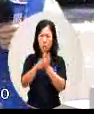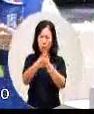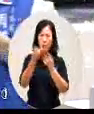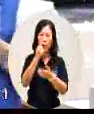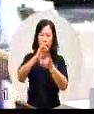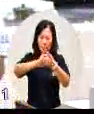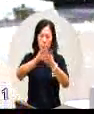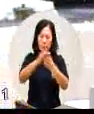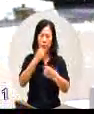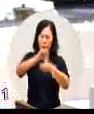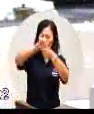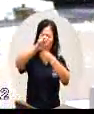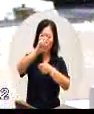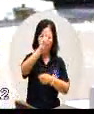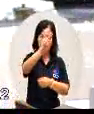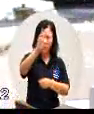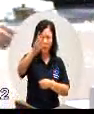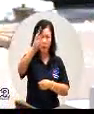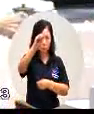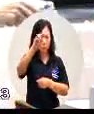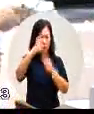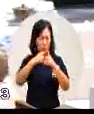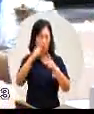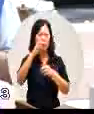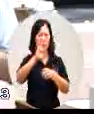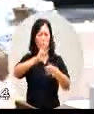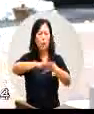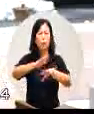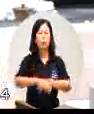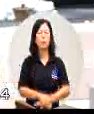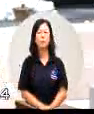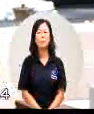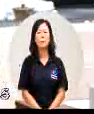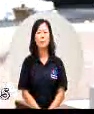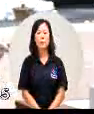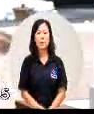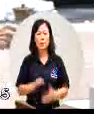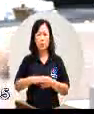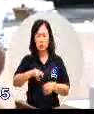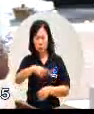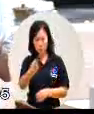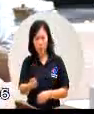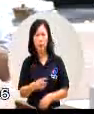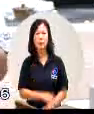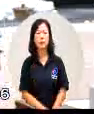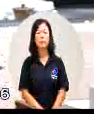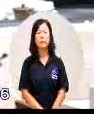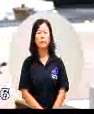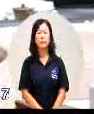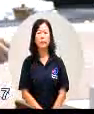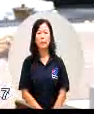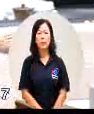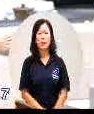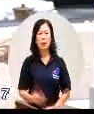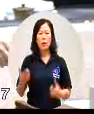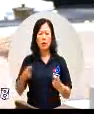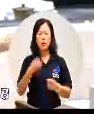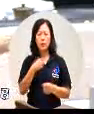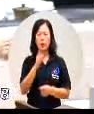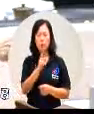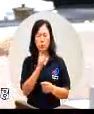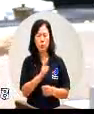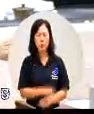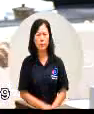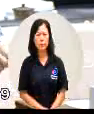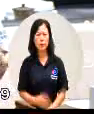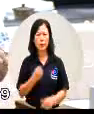对是2-3万人，哦，好，再看下一个哈、哦，下一个，我想同样的道理是